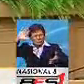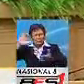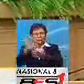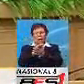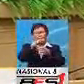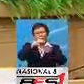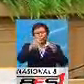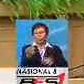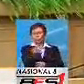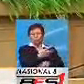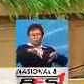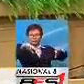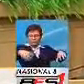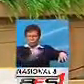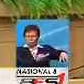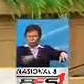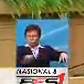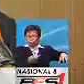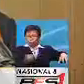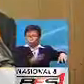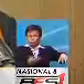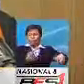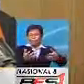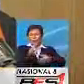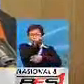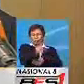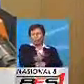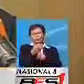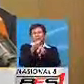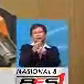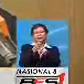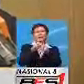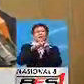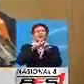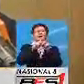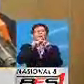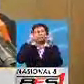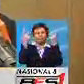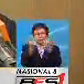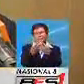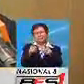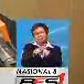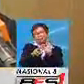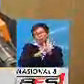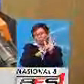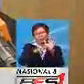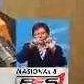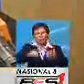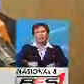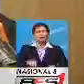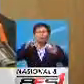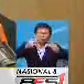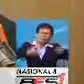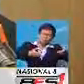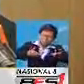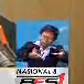pengundi di kedua-dua kawasan parlimen calon daripada Parti yang sama mewakili mereka boleh deliver dan